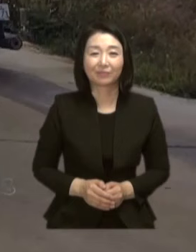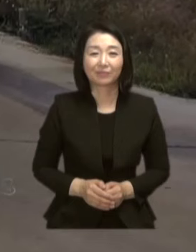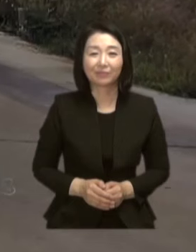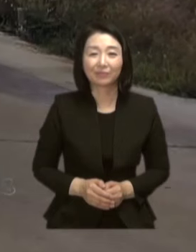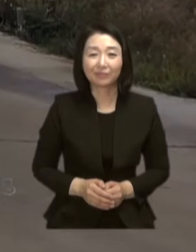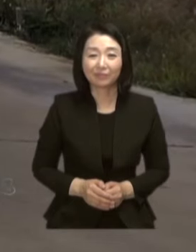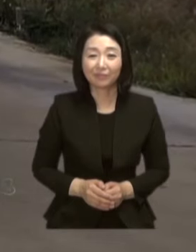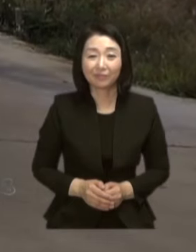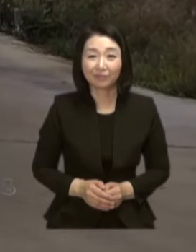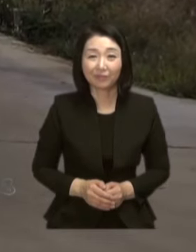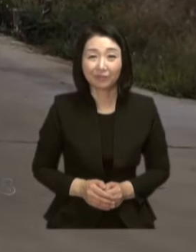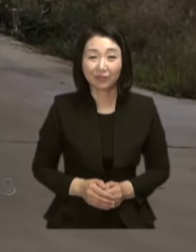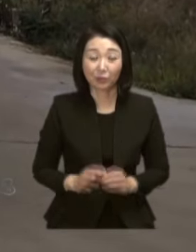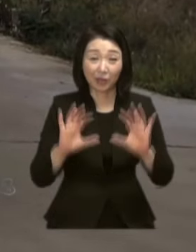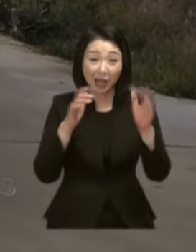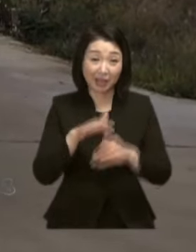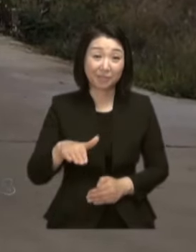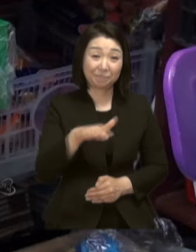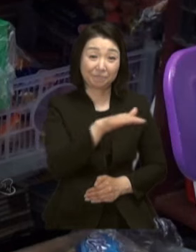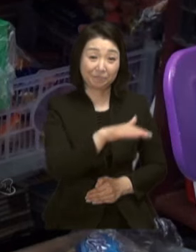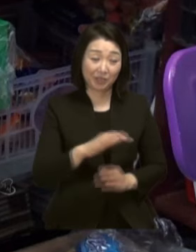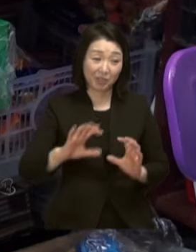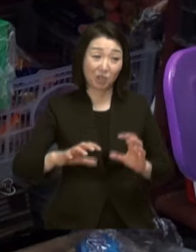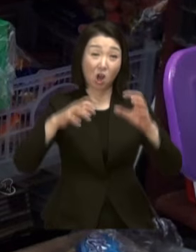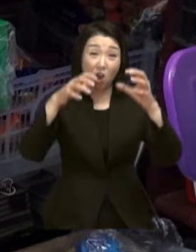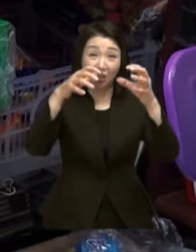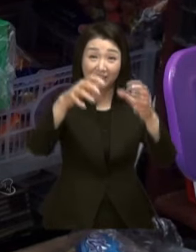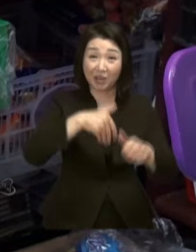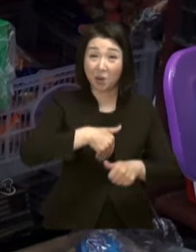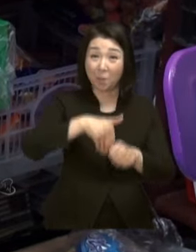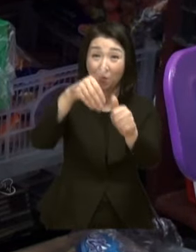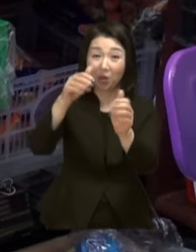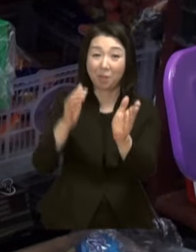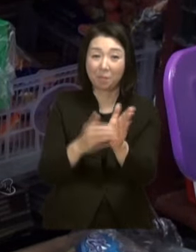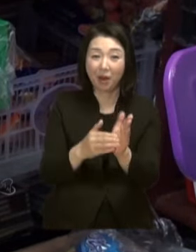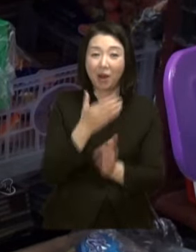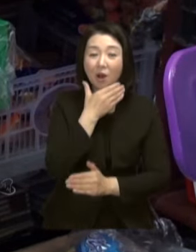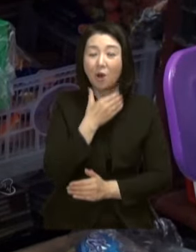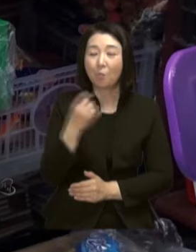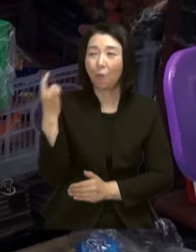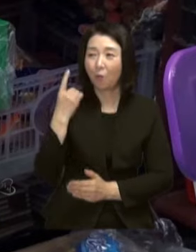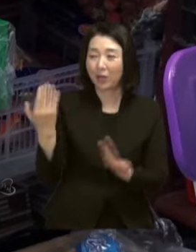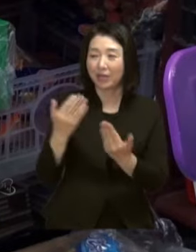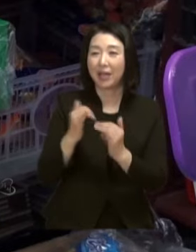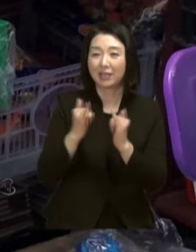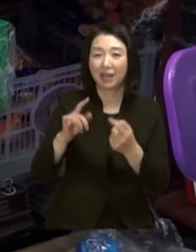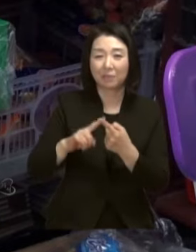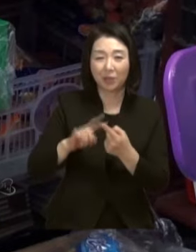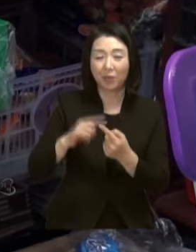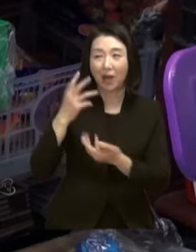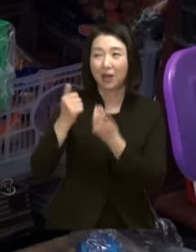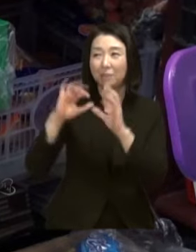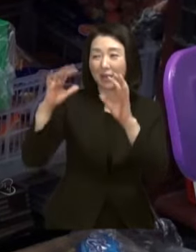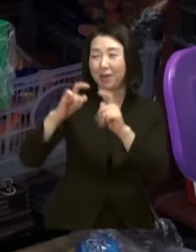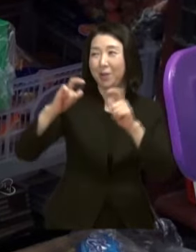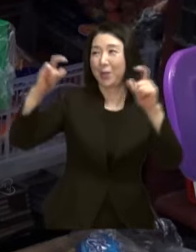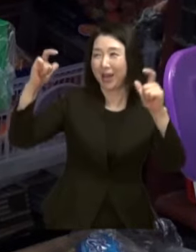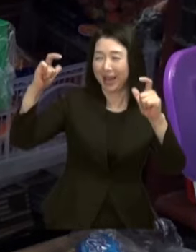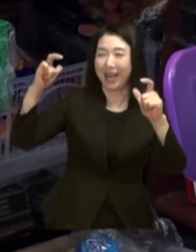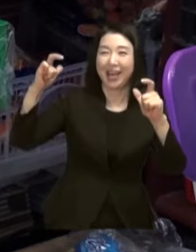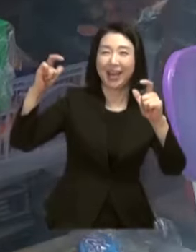이 아이들이 전 세계에 나가서 정말 복음의 일꾼으로 또 하나님의 나라 걱정하는 데 우뚝 설 수 있었으면 그것이 제